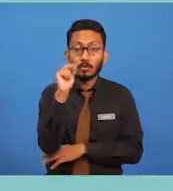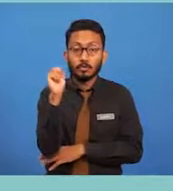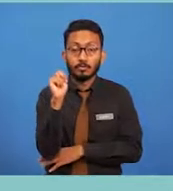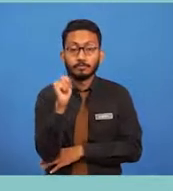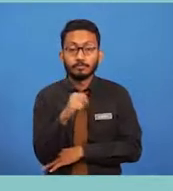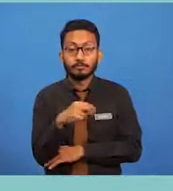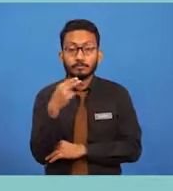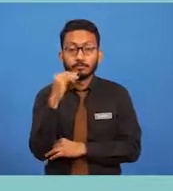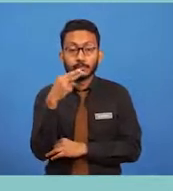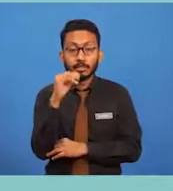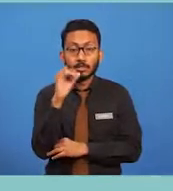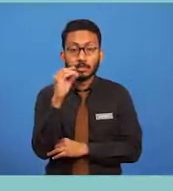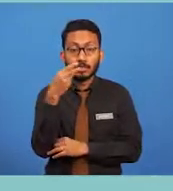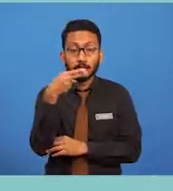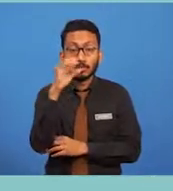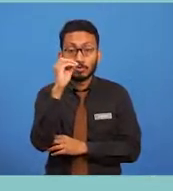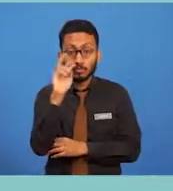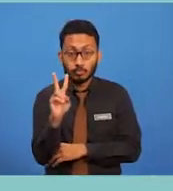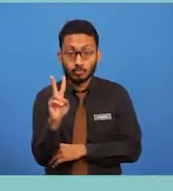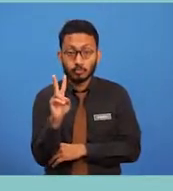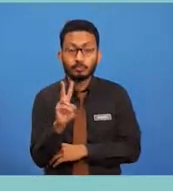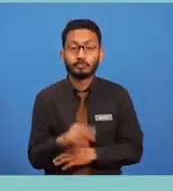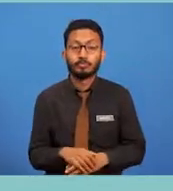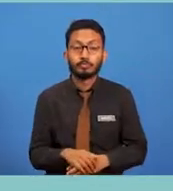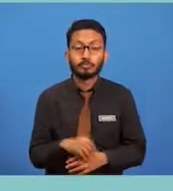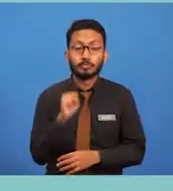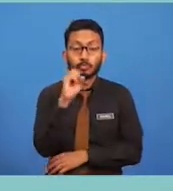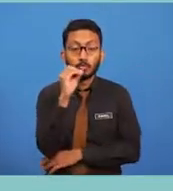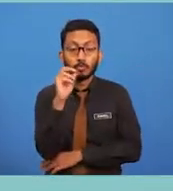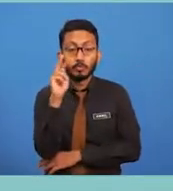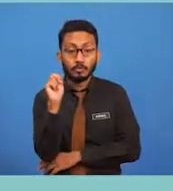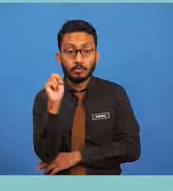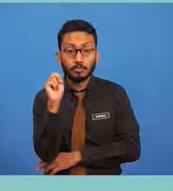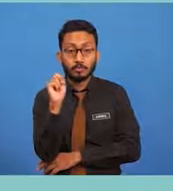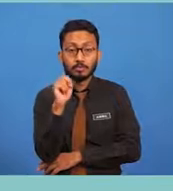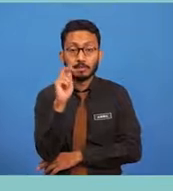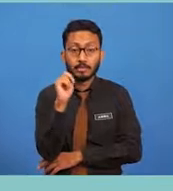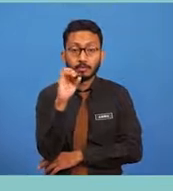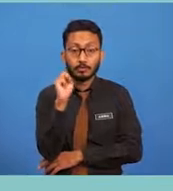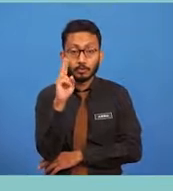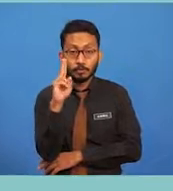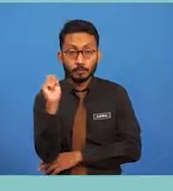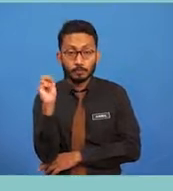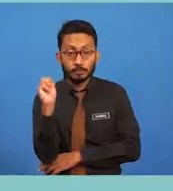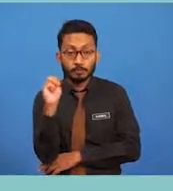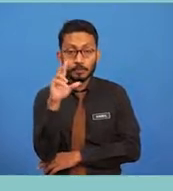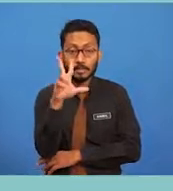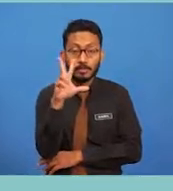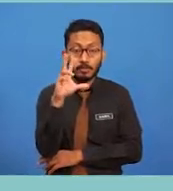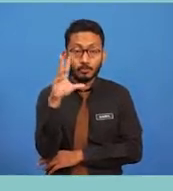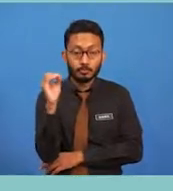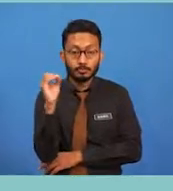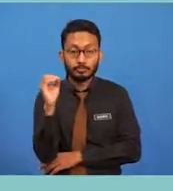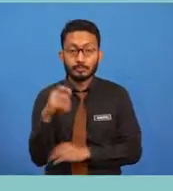ini. Di sini, kita dapat melihat bagaimana ion hidroksonium terbentuk.